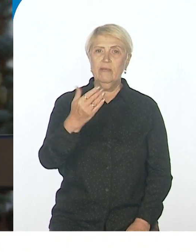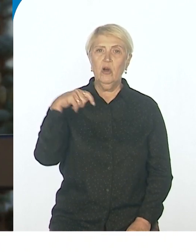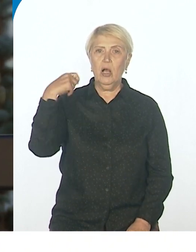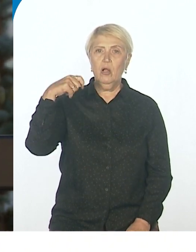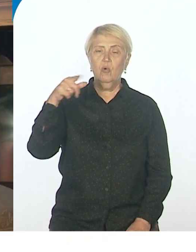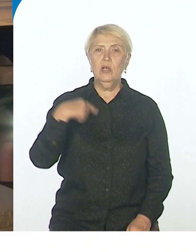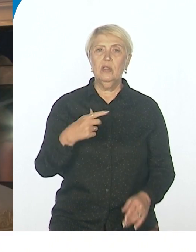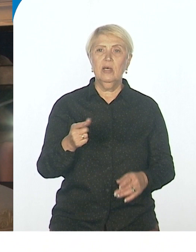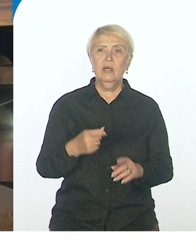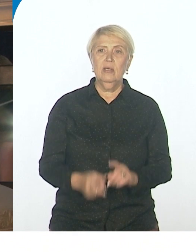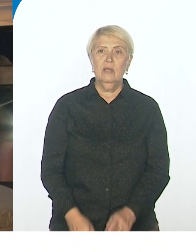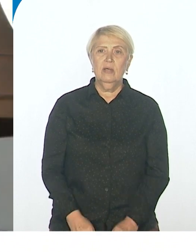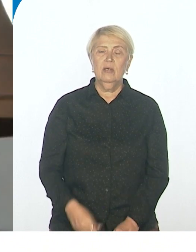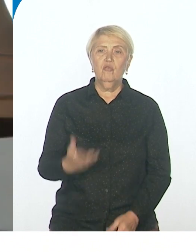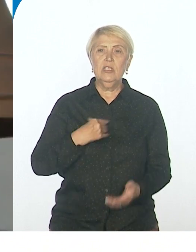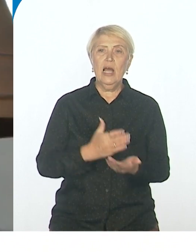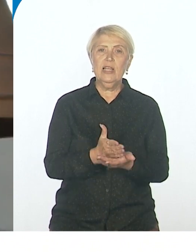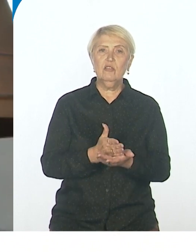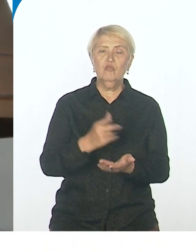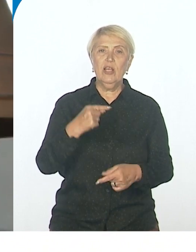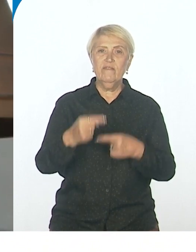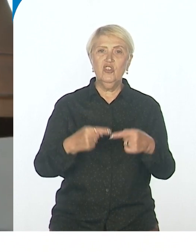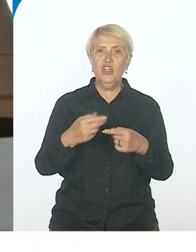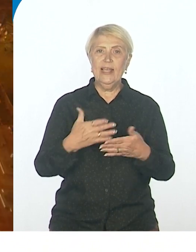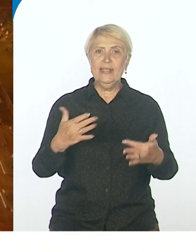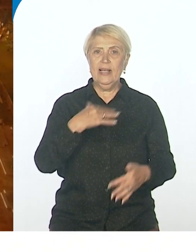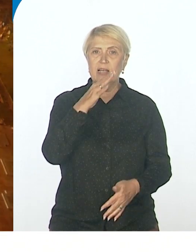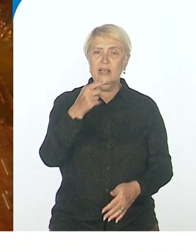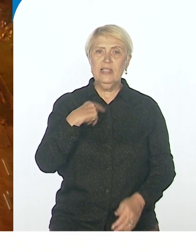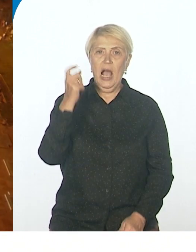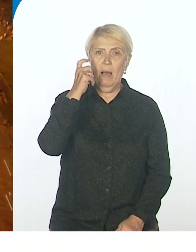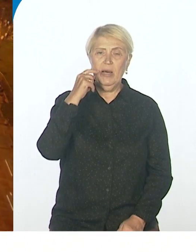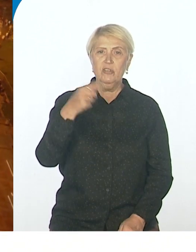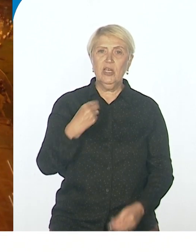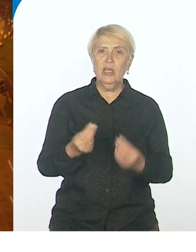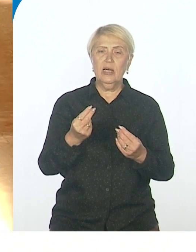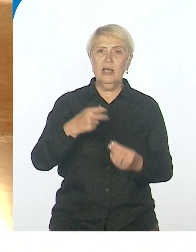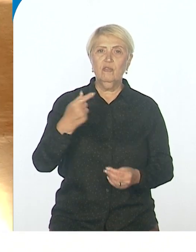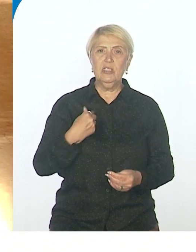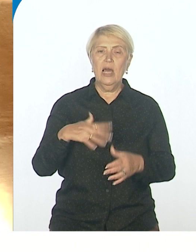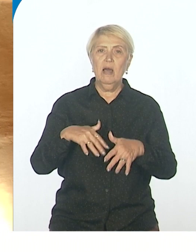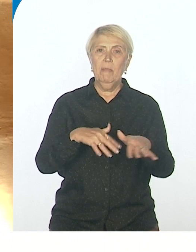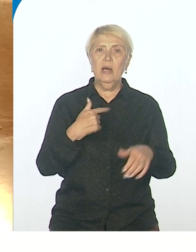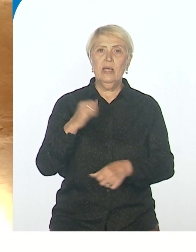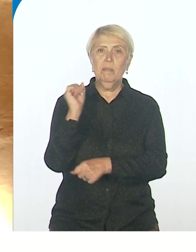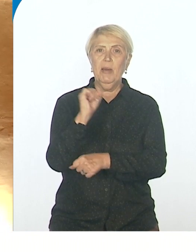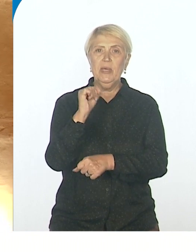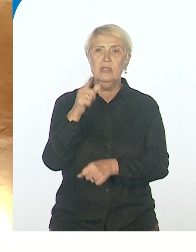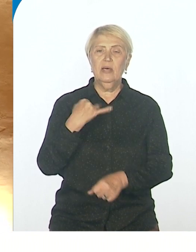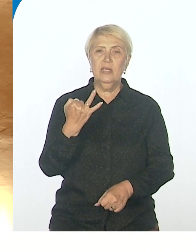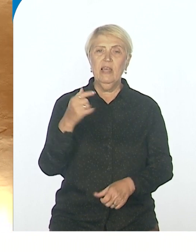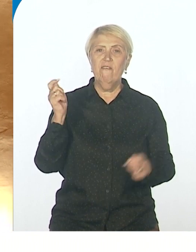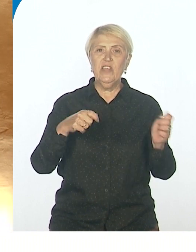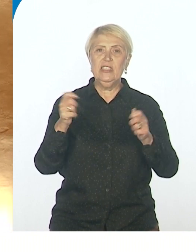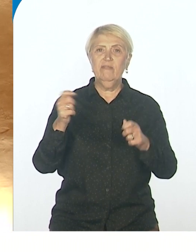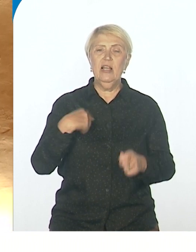только зайдет людей в храмы на службы. В течение нескольких лет хабаровчанка играет на параде Победы, а также и на международном фестивале военных